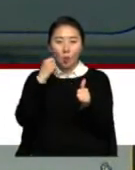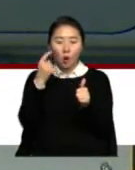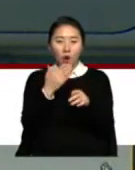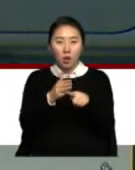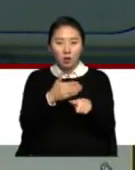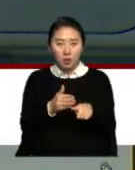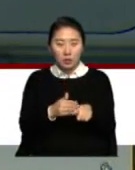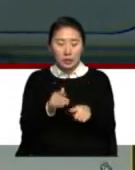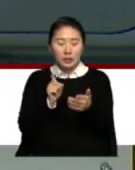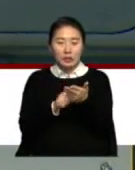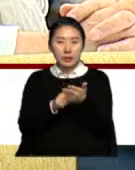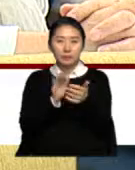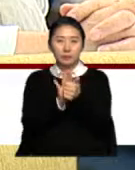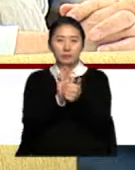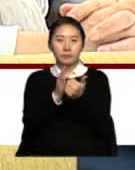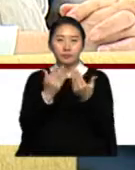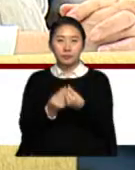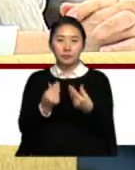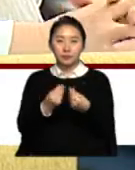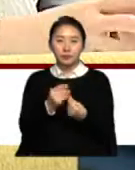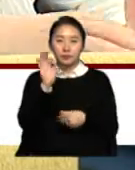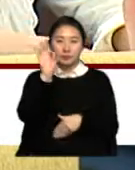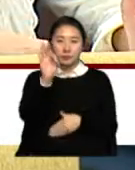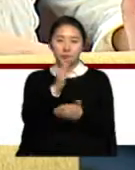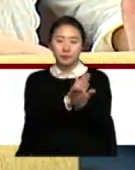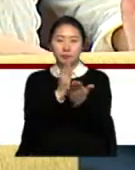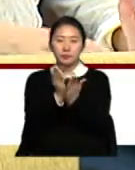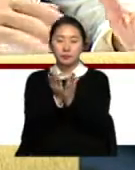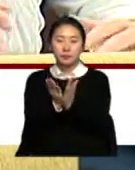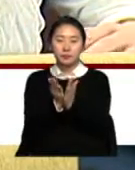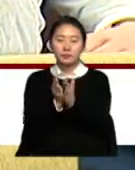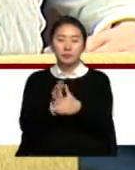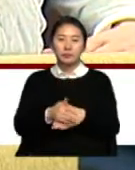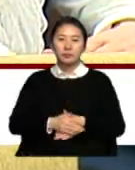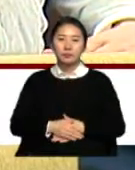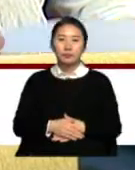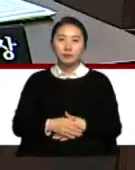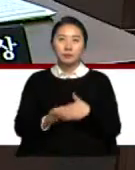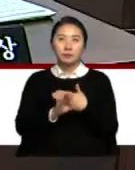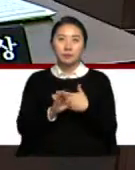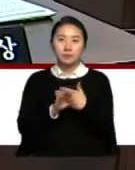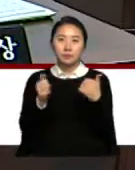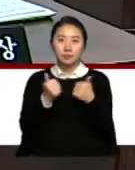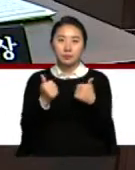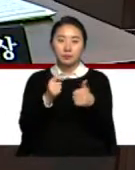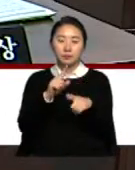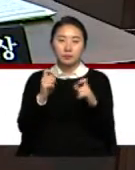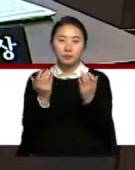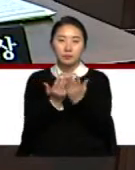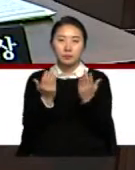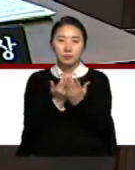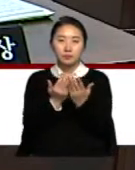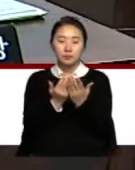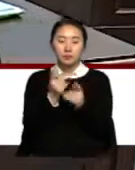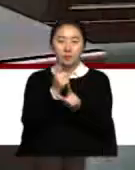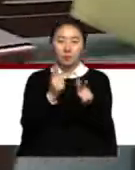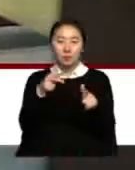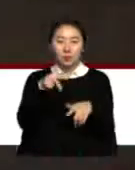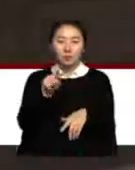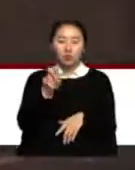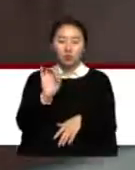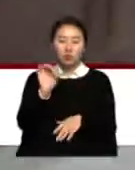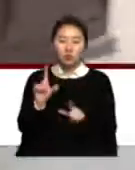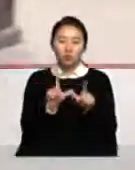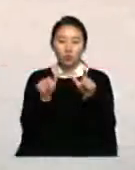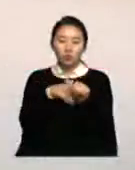지원하는 긴급복지지원에 관한 조례 등 10개의 안건을 심의합니다. 임시회 기간에는 성북구 삼선동 369 마을